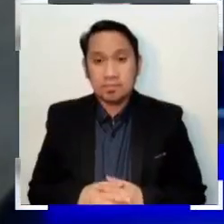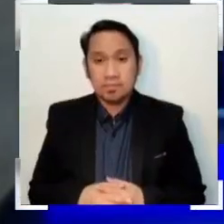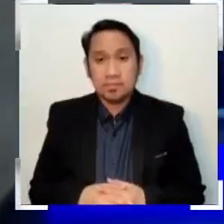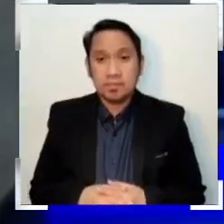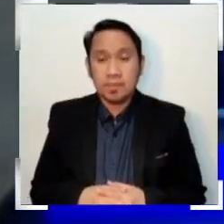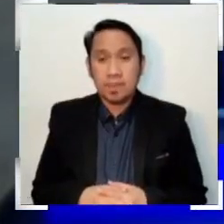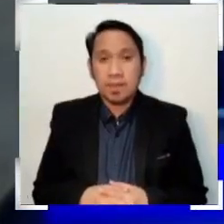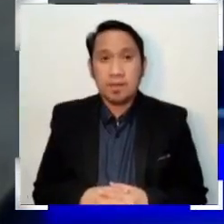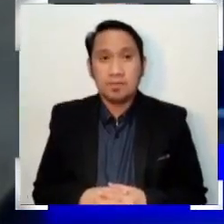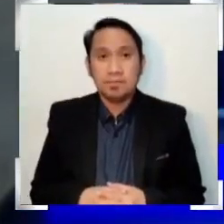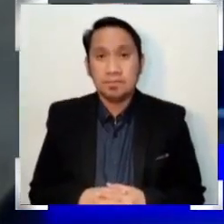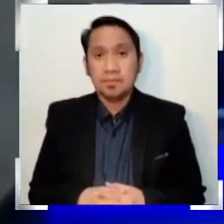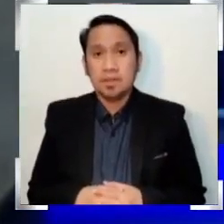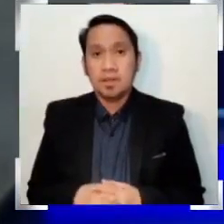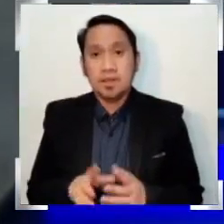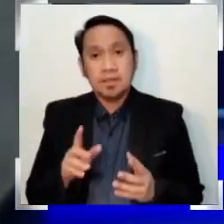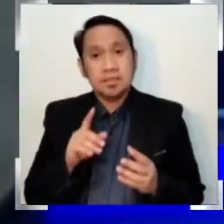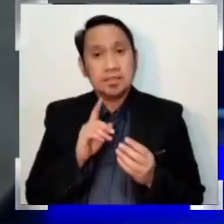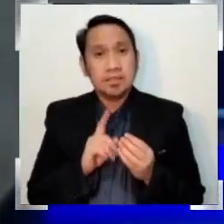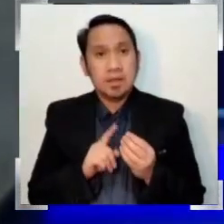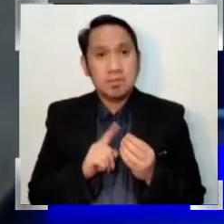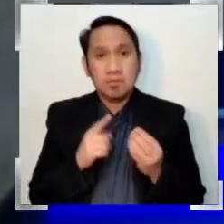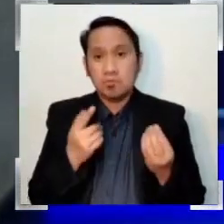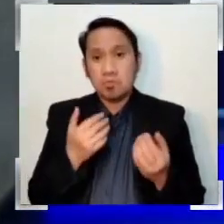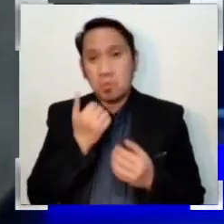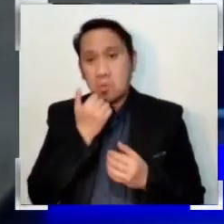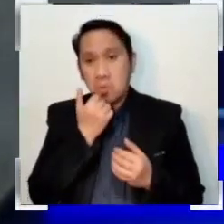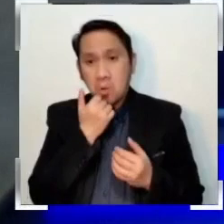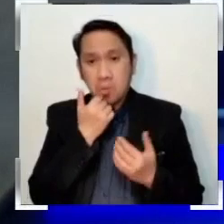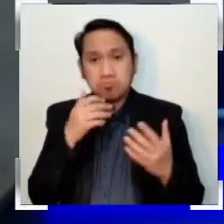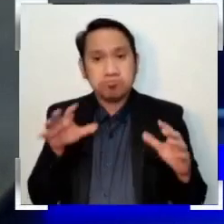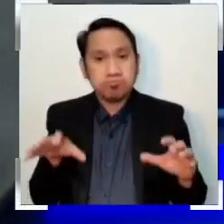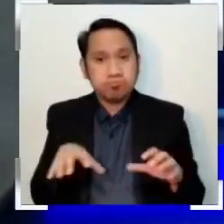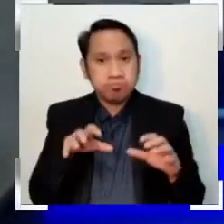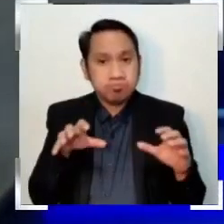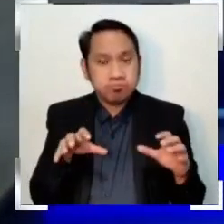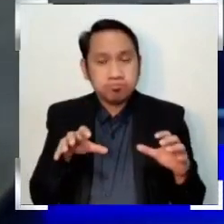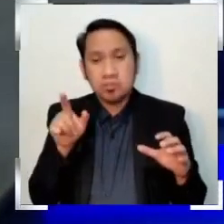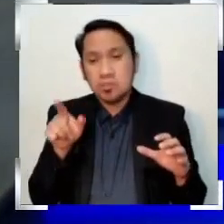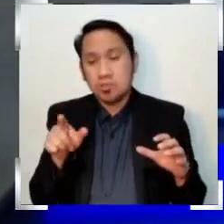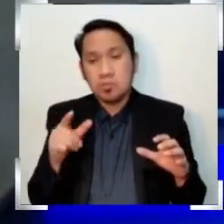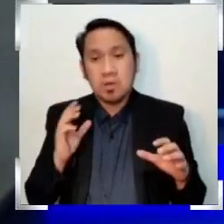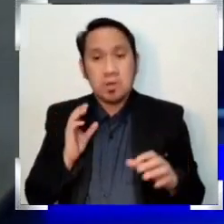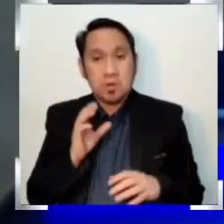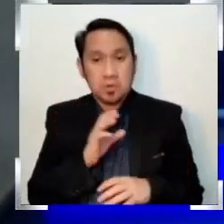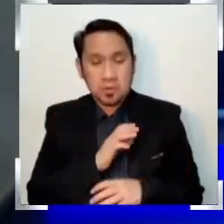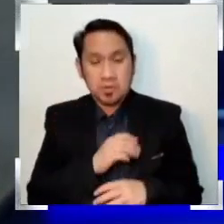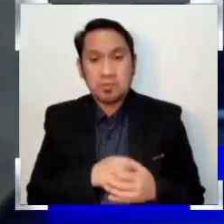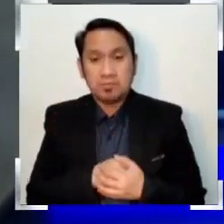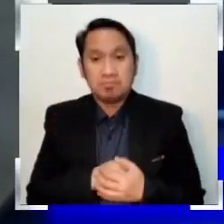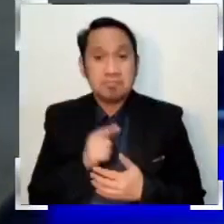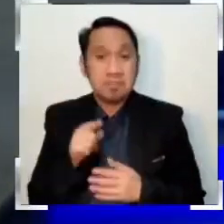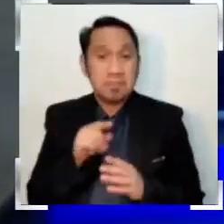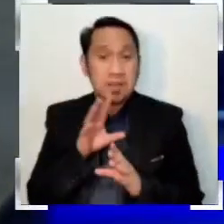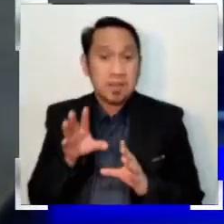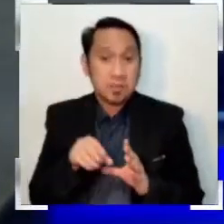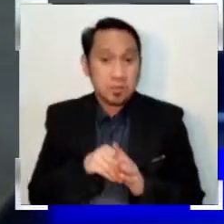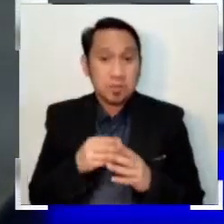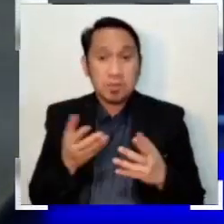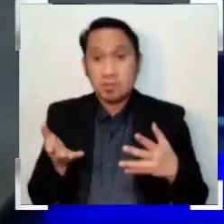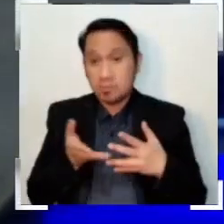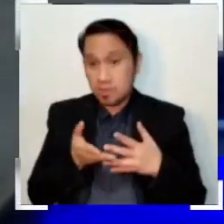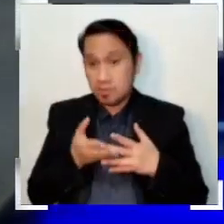Hindi raw kukonsentihin ng Kamara ang maling gawin ng mga mambabatas ayon kay House Speaker Martin Romualdez. Kasunod po yan ang pagpataw ng suspensyon